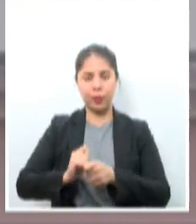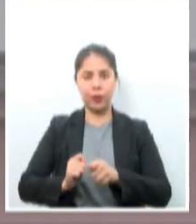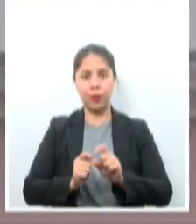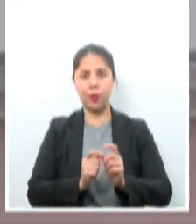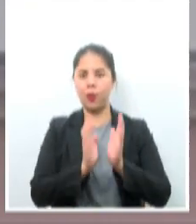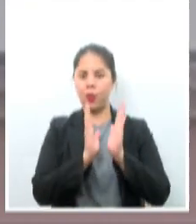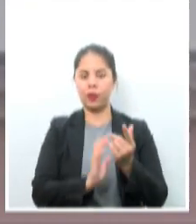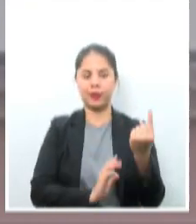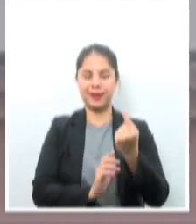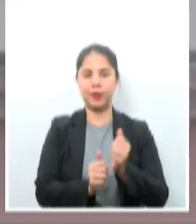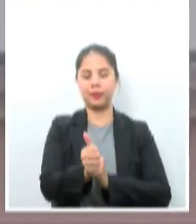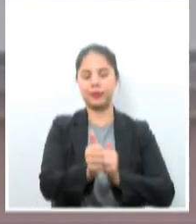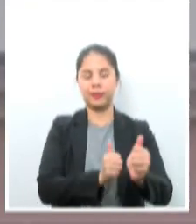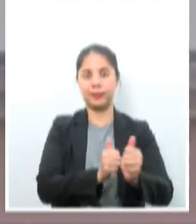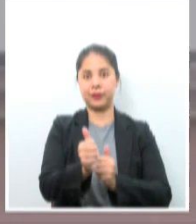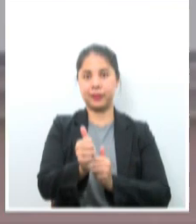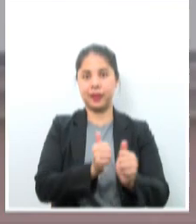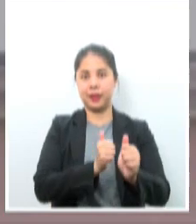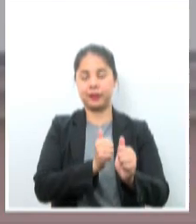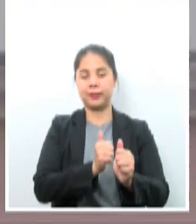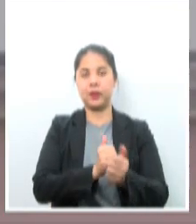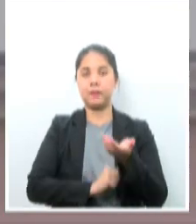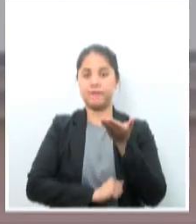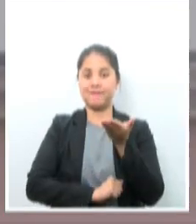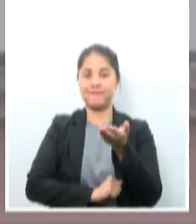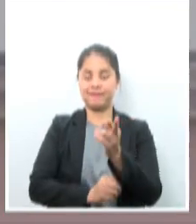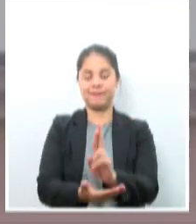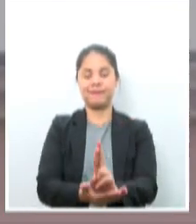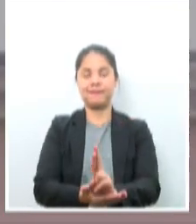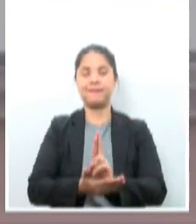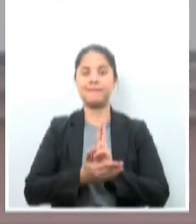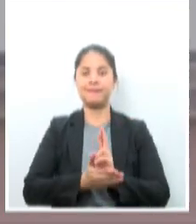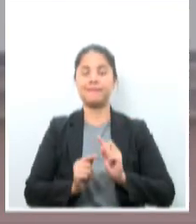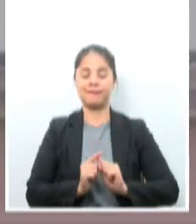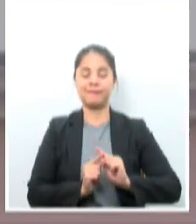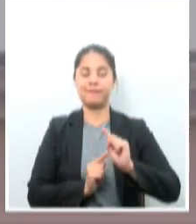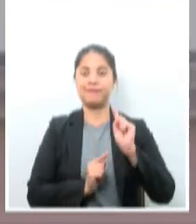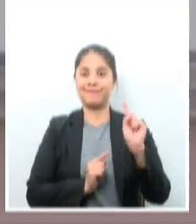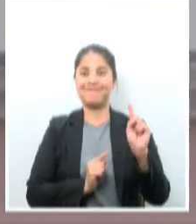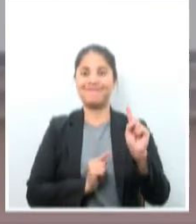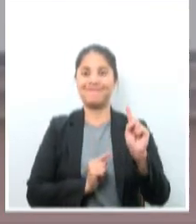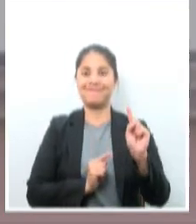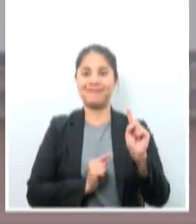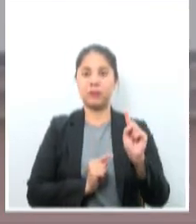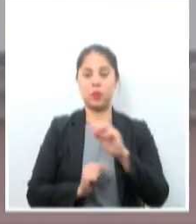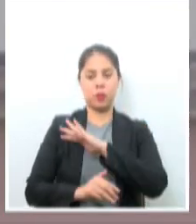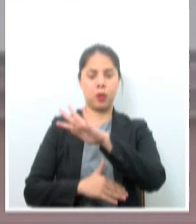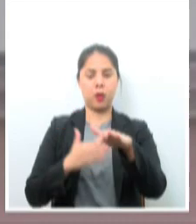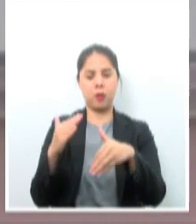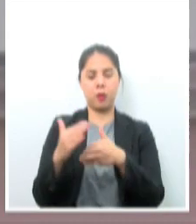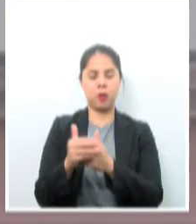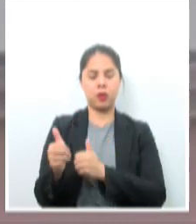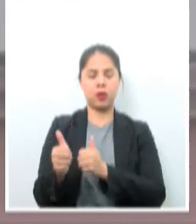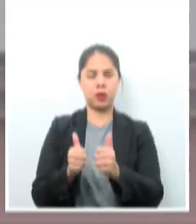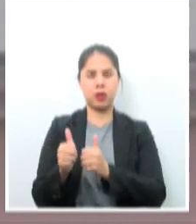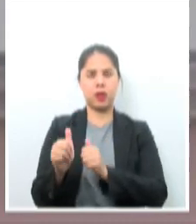มัธยมศึกษาผลปรากฏว่าเราได้รับรางวัลชนะเลิศครับจากผู้เข้าแข่งขันถ้าจ